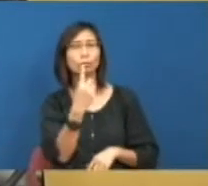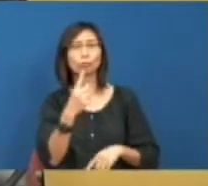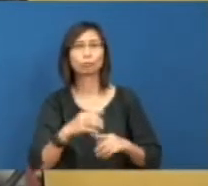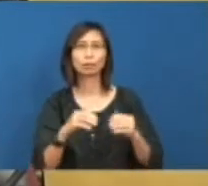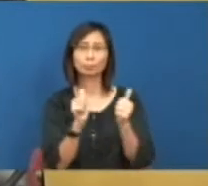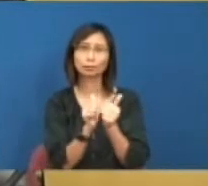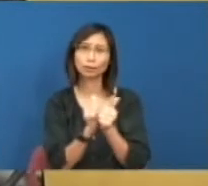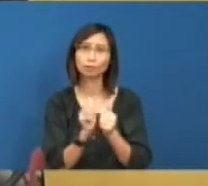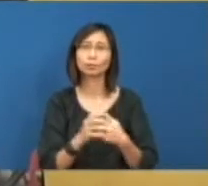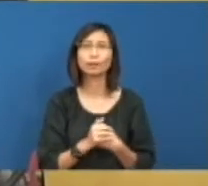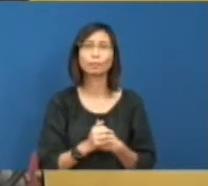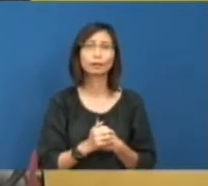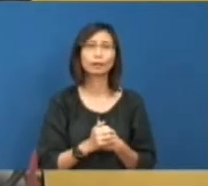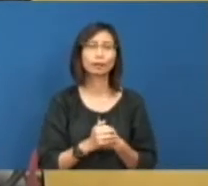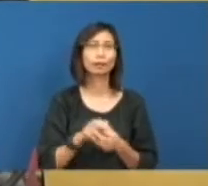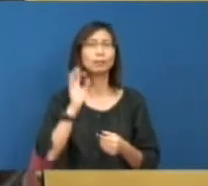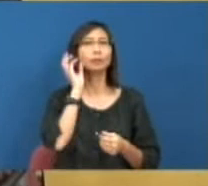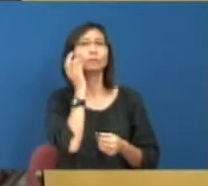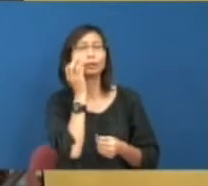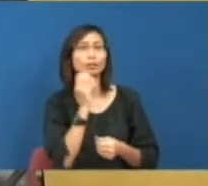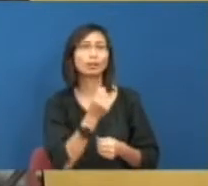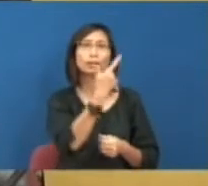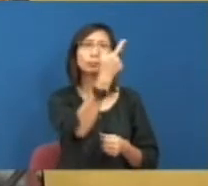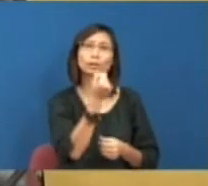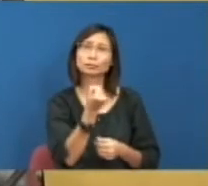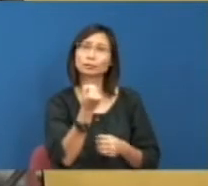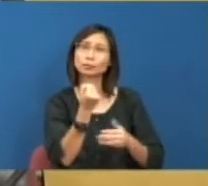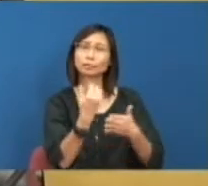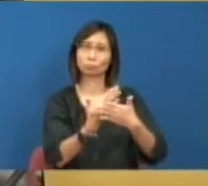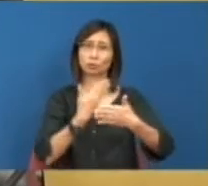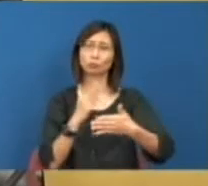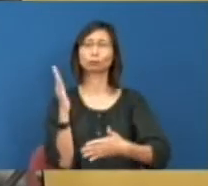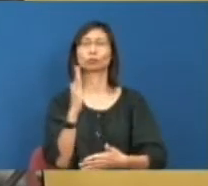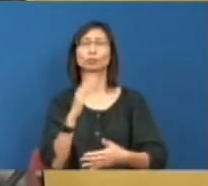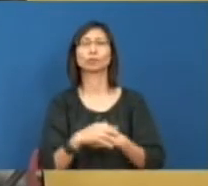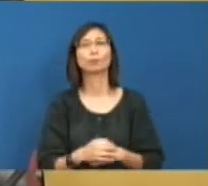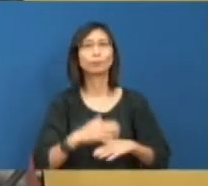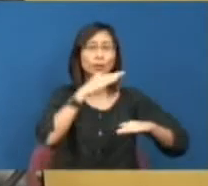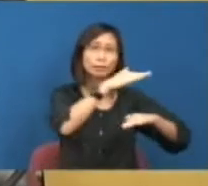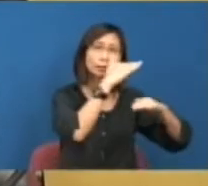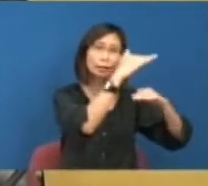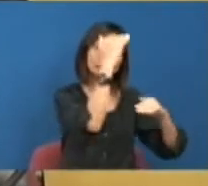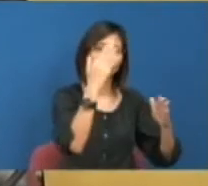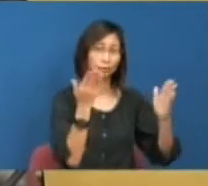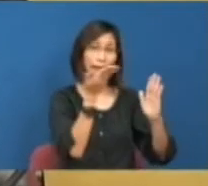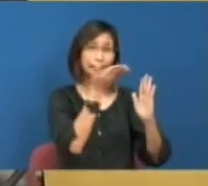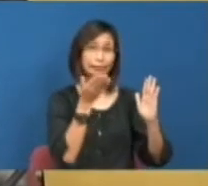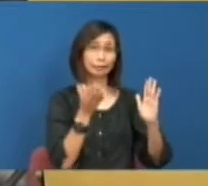亦都係所謂八十後嘅其中一啲領袖就話：哦，而家我哋階級鬥爭講，其實呢個係冇意思